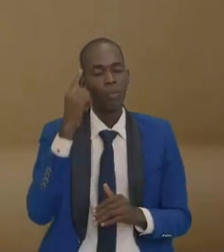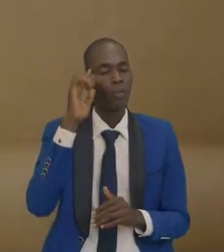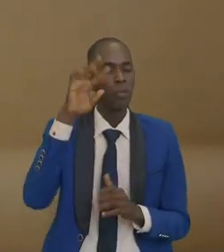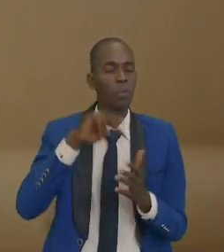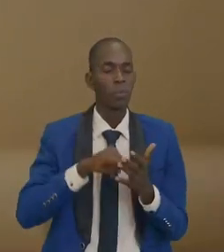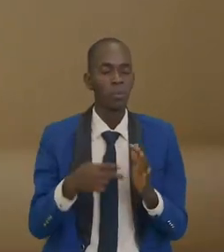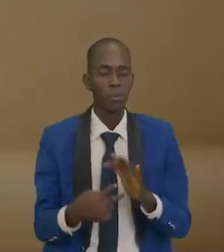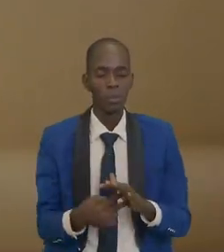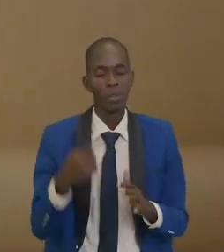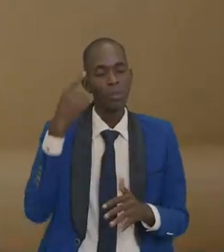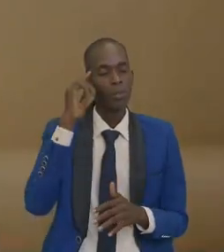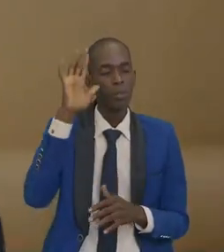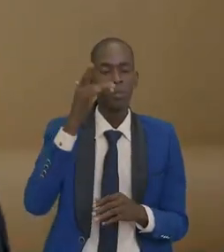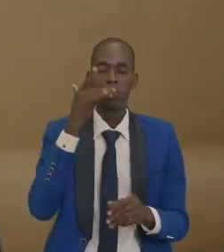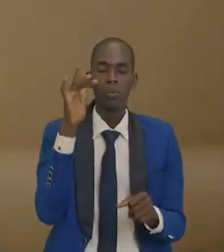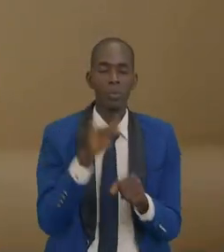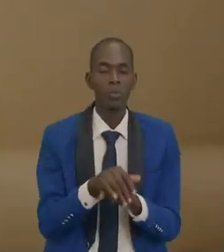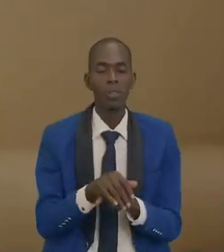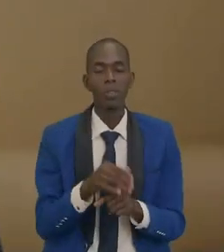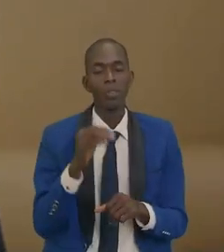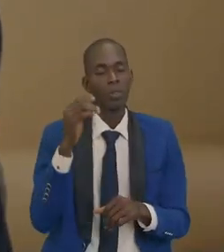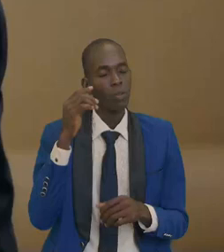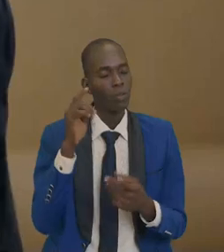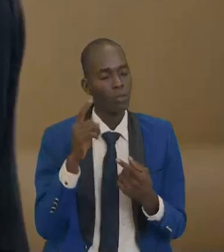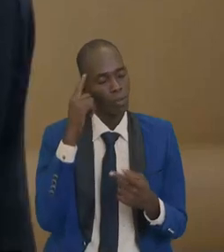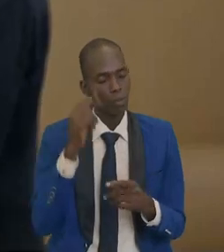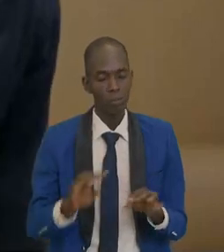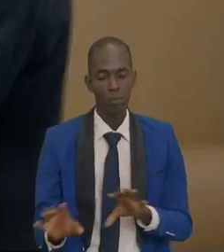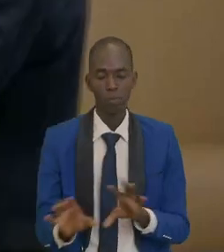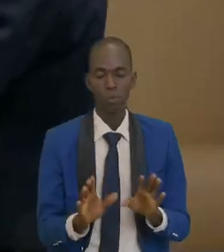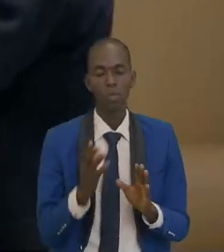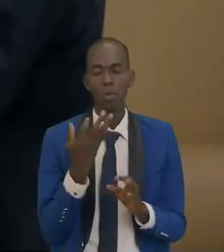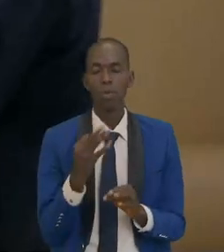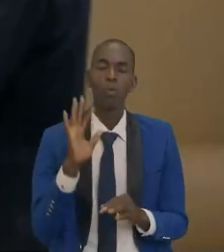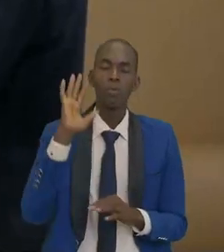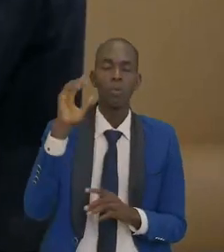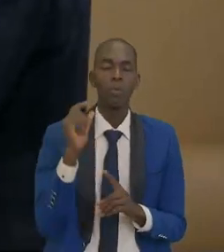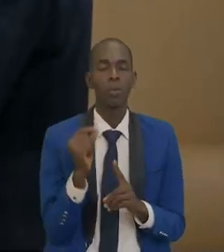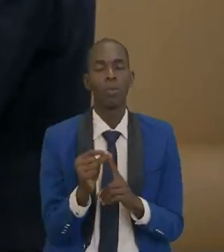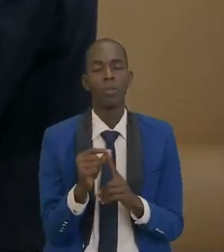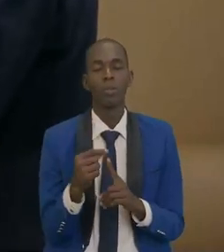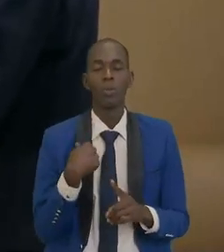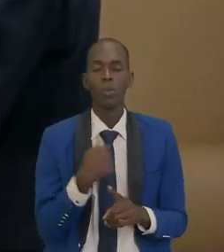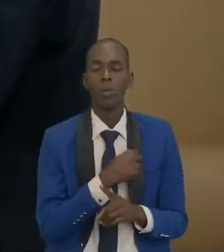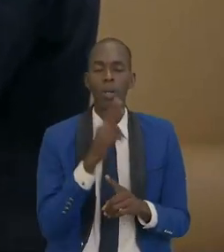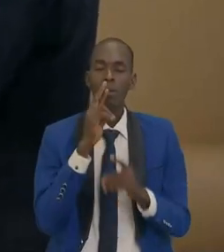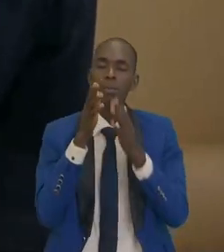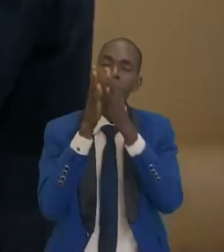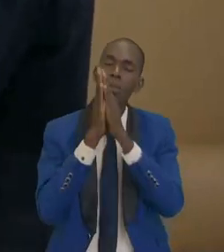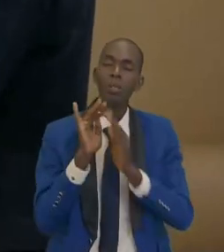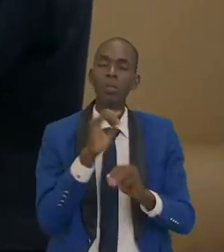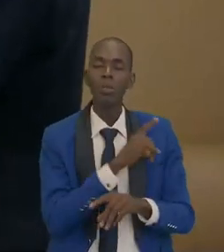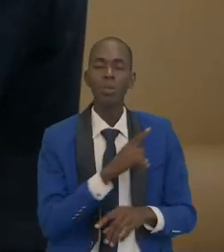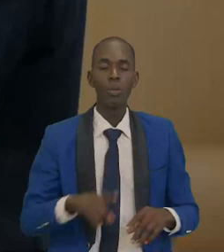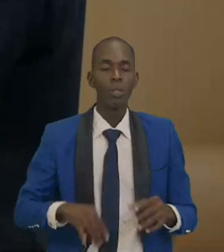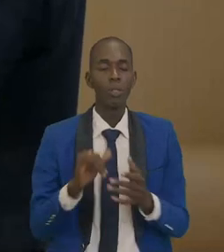but, pour tes promesses, pour l'accomplissement de ta parole. Nous demandons, Seigneur, que